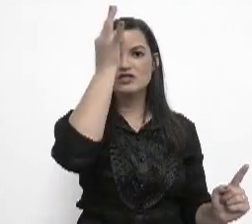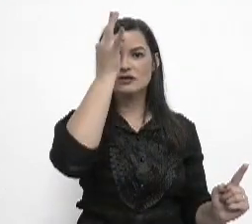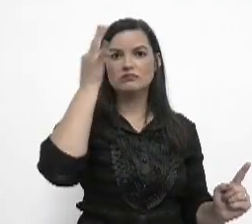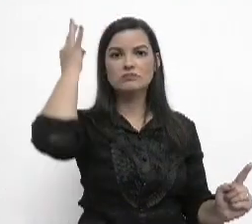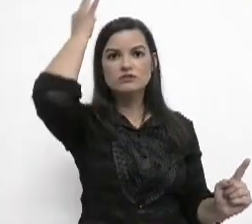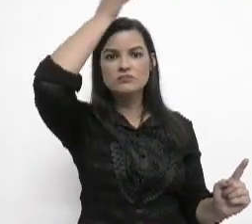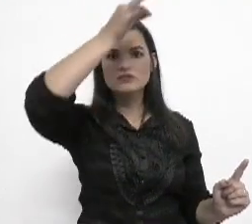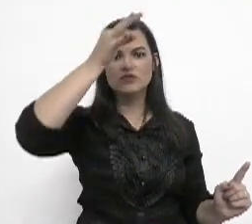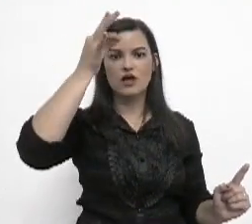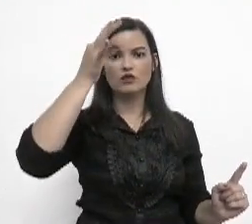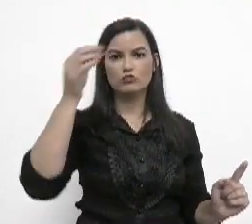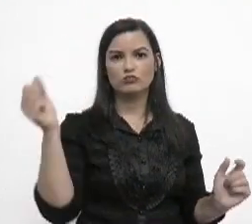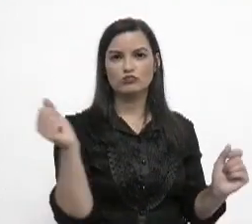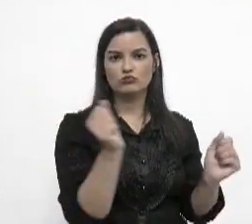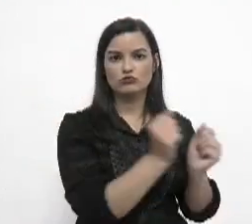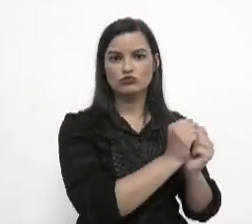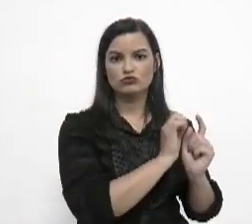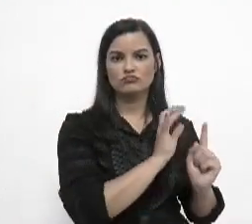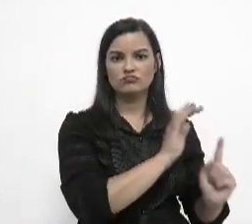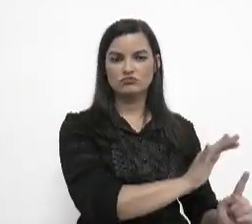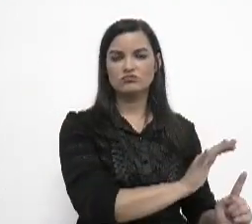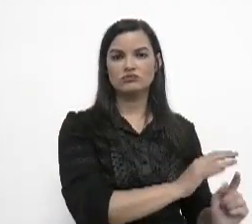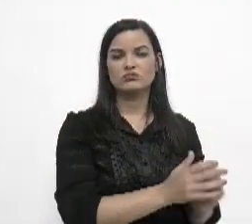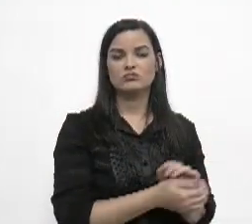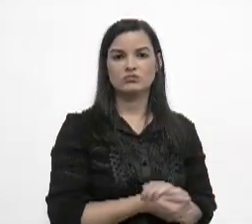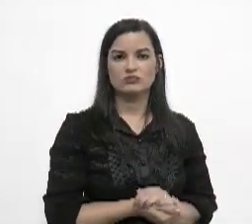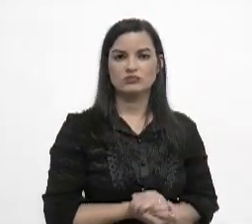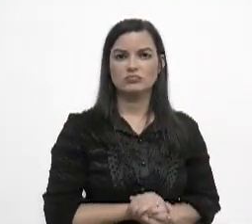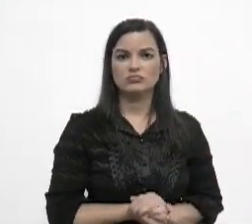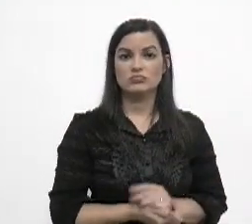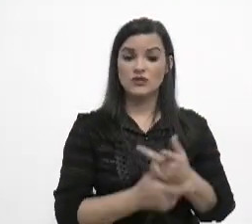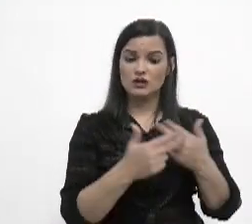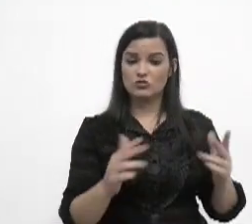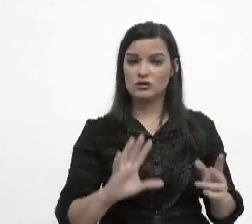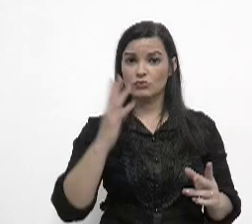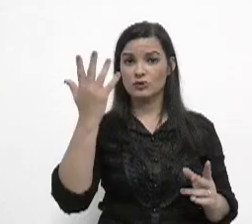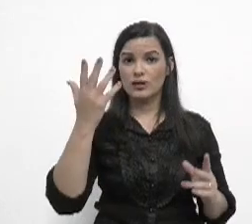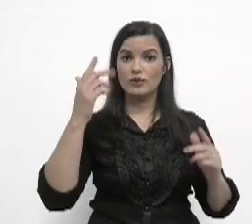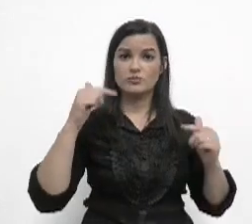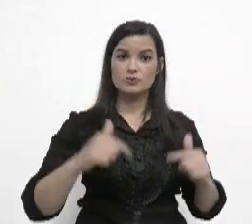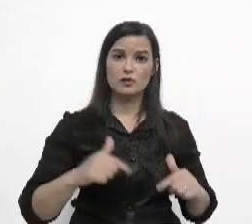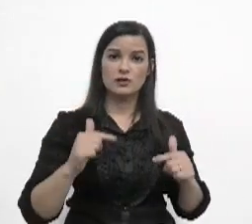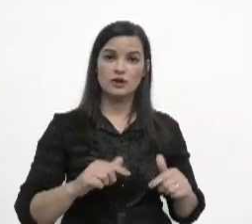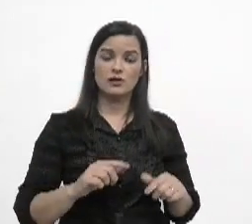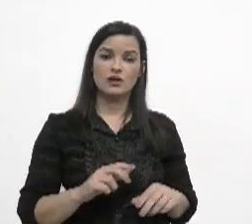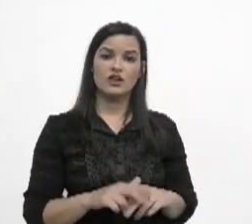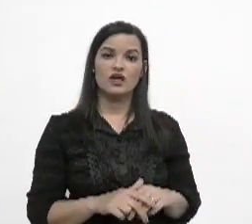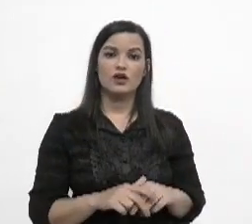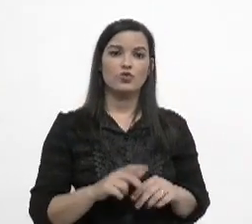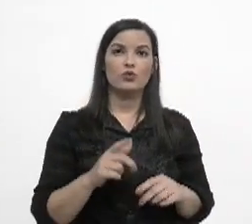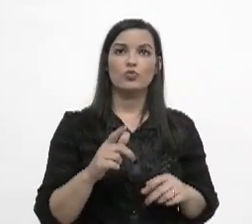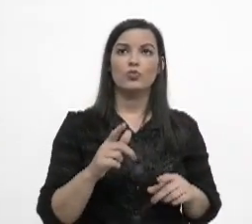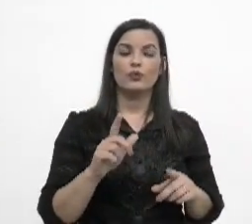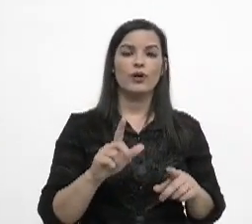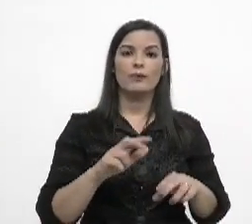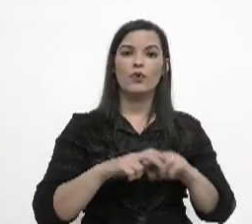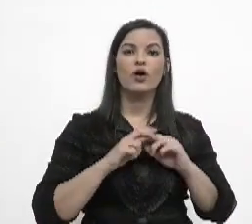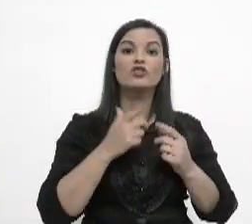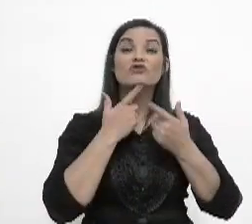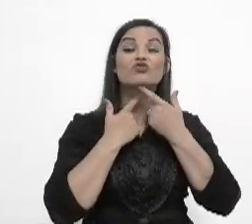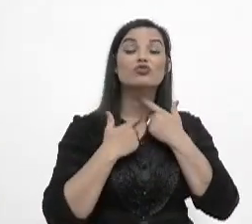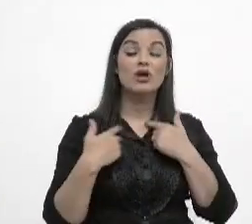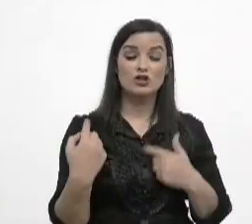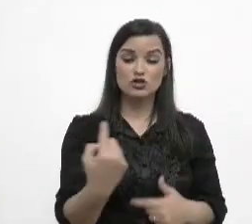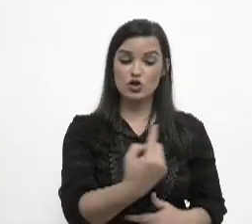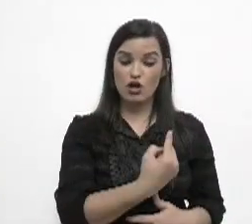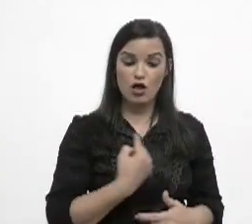coisas celestiais não acontece de acordo com a nossa vontade. 우리가 천국을 보는 것은 우리의 마음만으로 되지 않습니다. Não acontece com os nossos anseios que